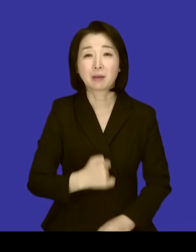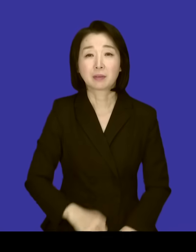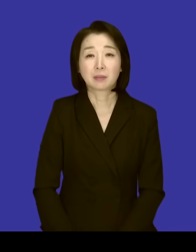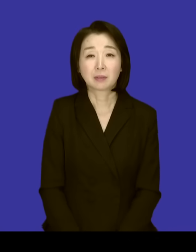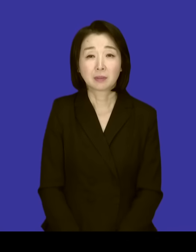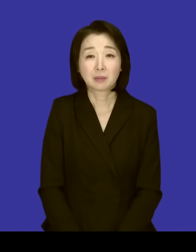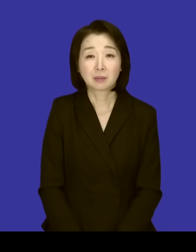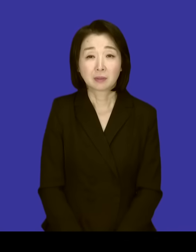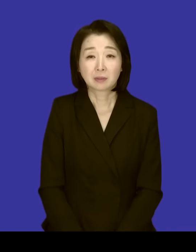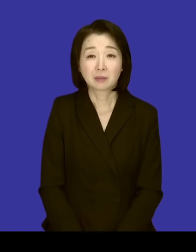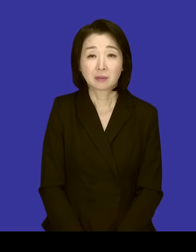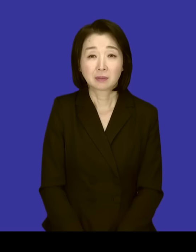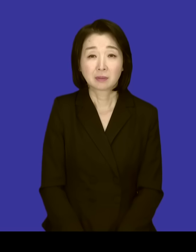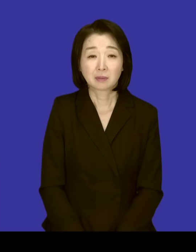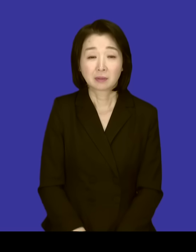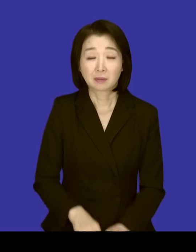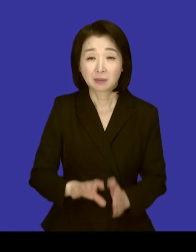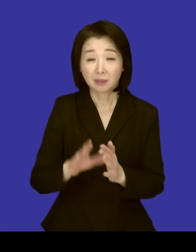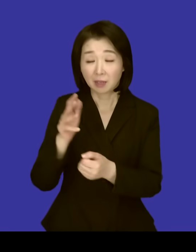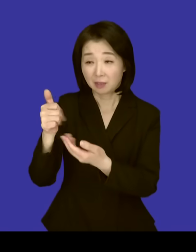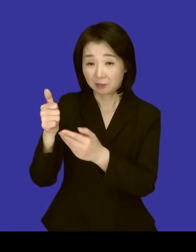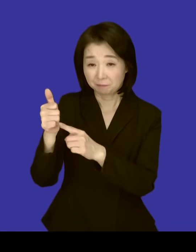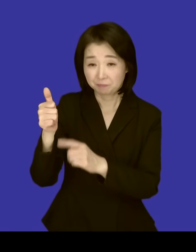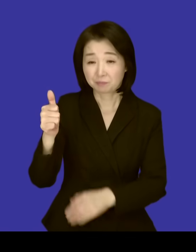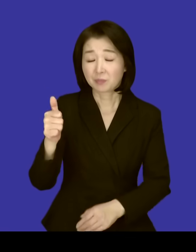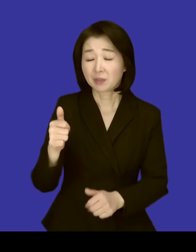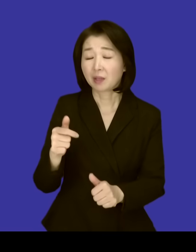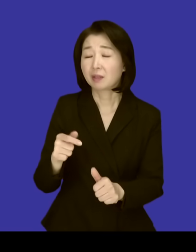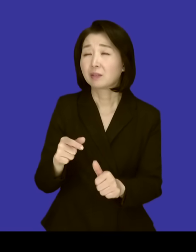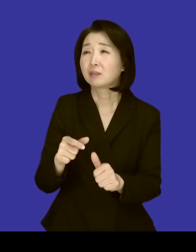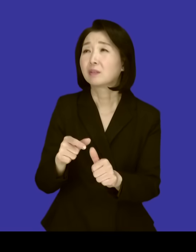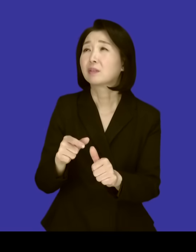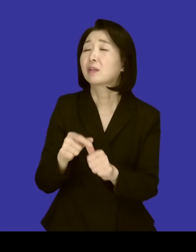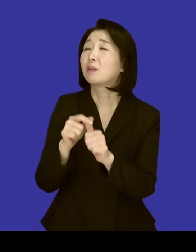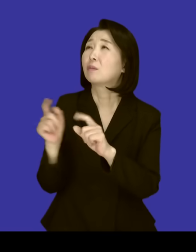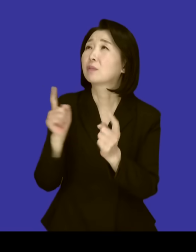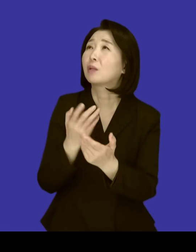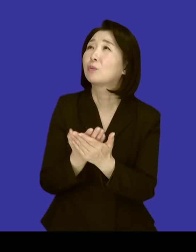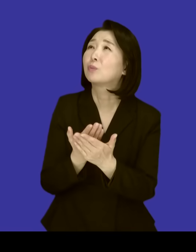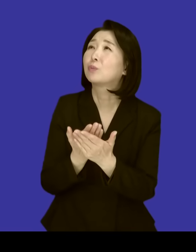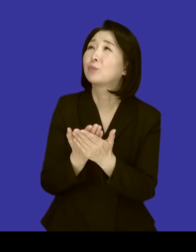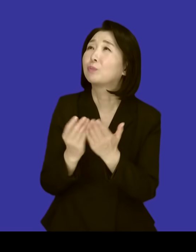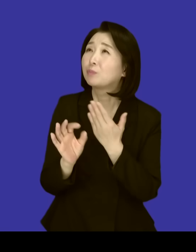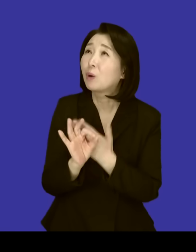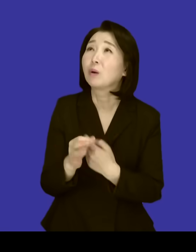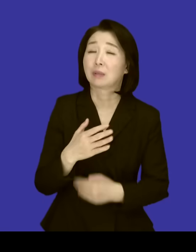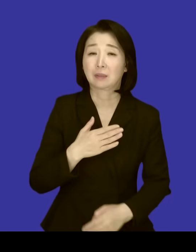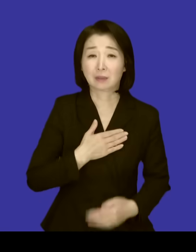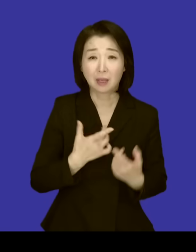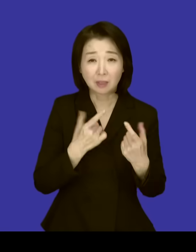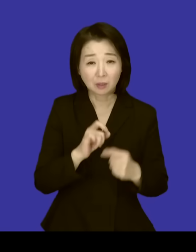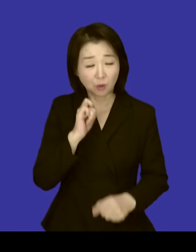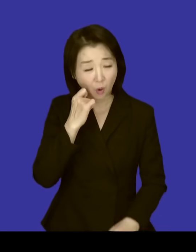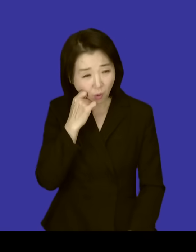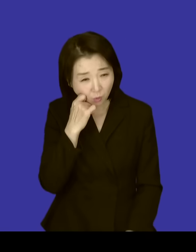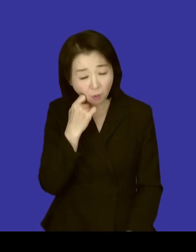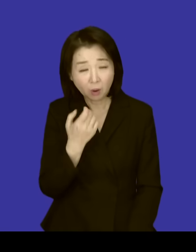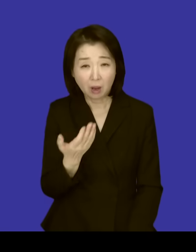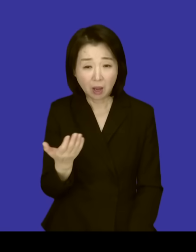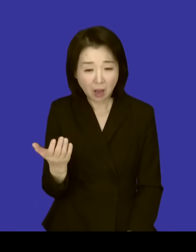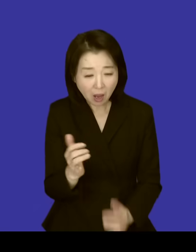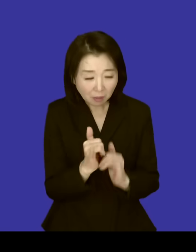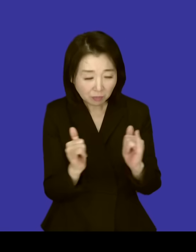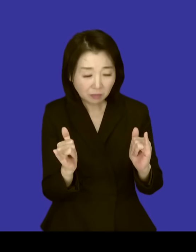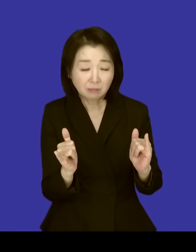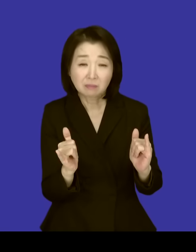그때 하나님한테 저를 이제 살려만 주신다면은 저처럼 좀 어렵고 아픈